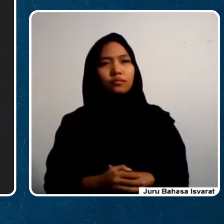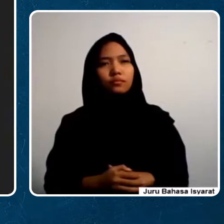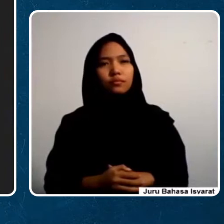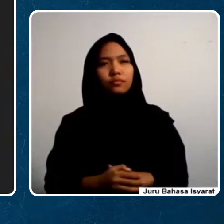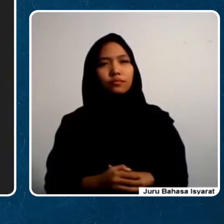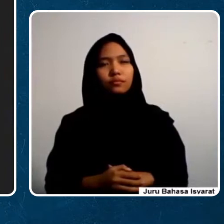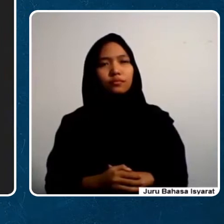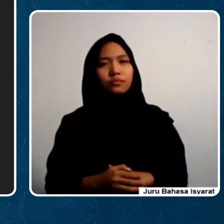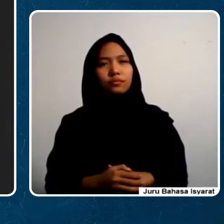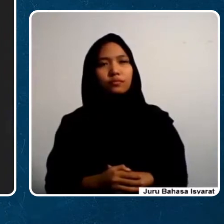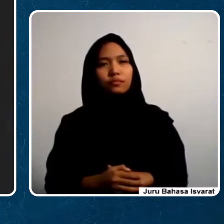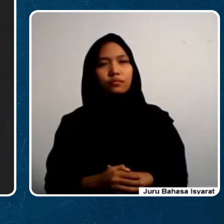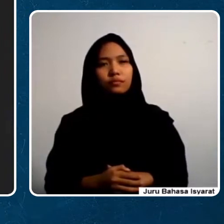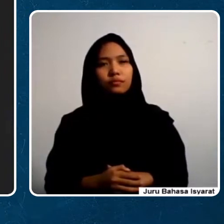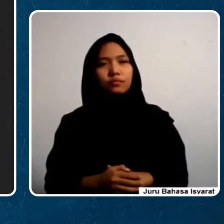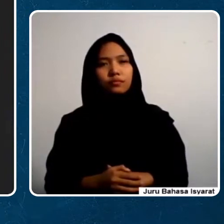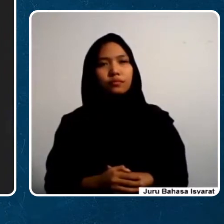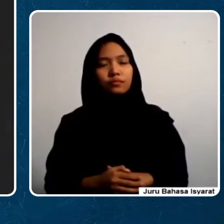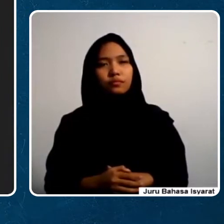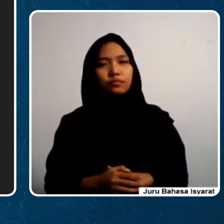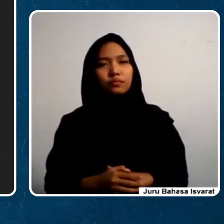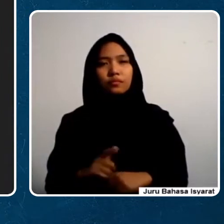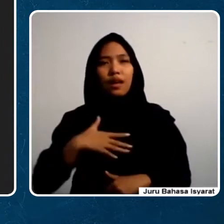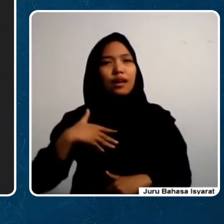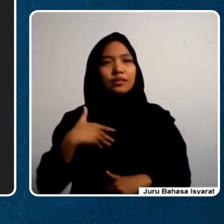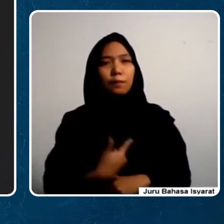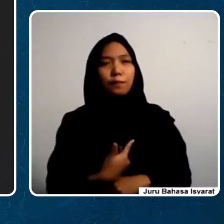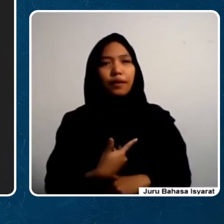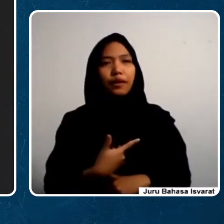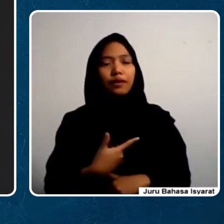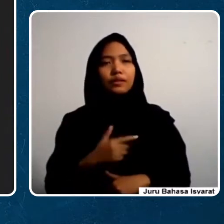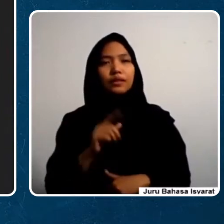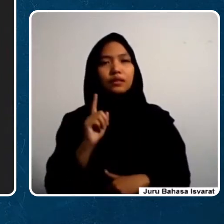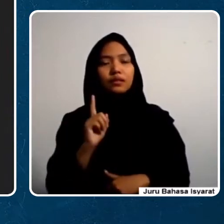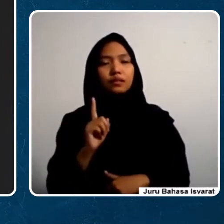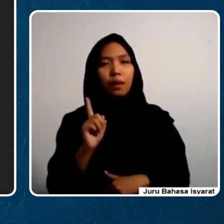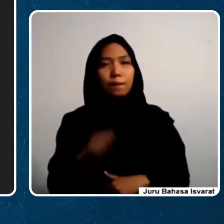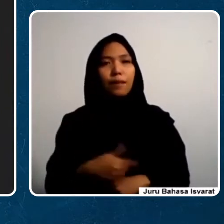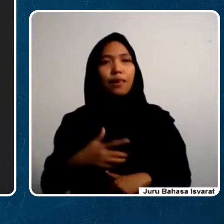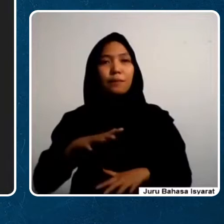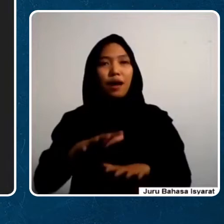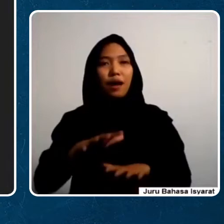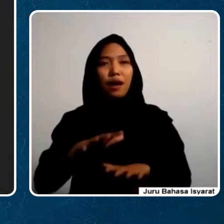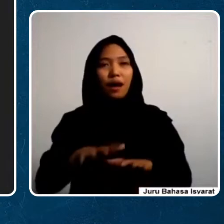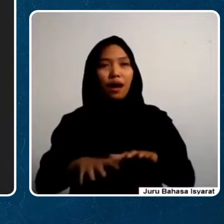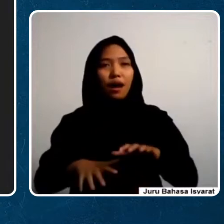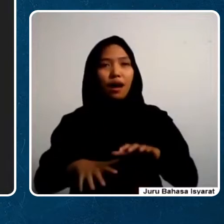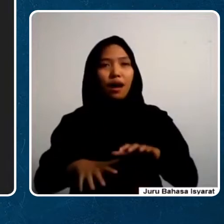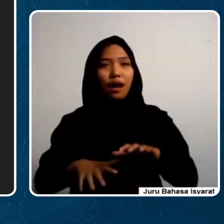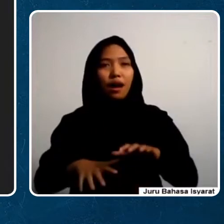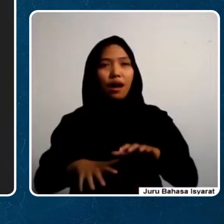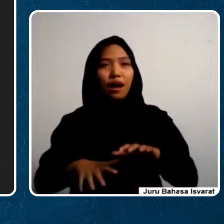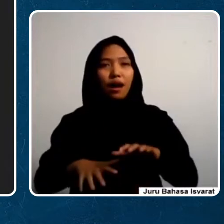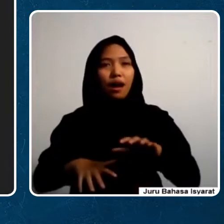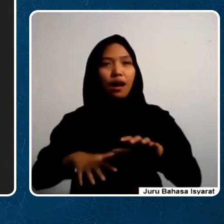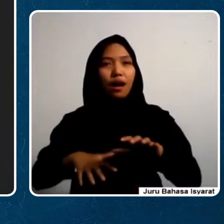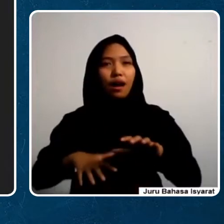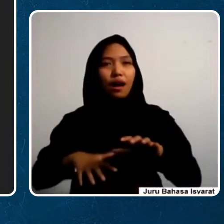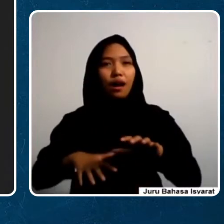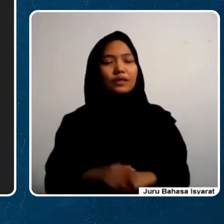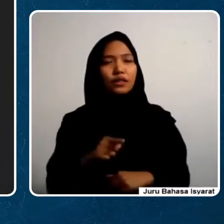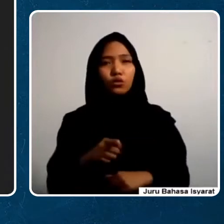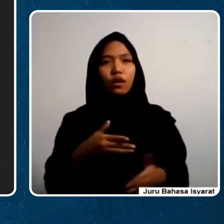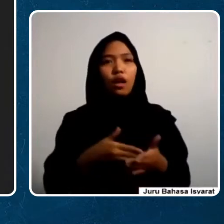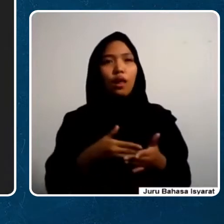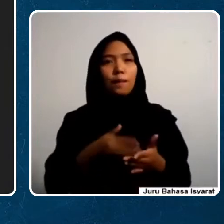mengantisipasinya atau menghadapinya dengan, kalau misalnya terjal atau nanjak, kita coba istirahat dulu, bentar istirahat kita